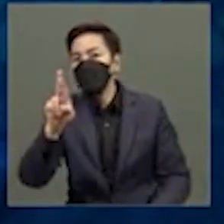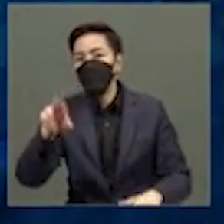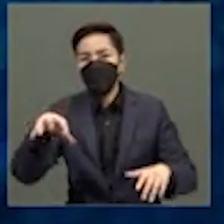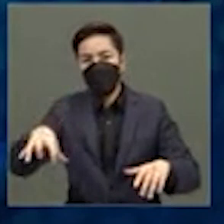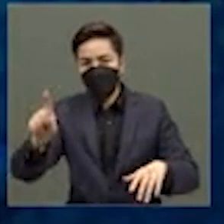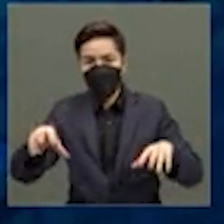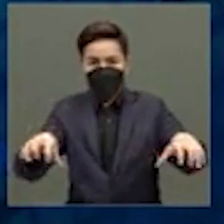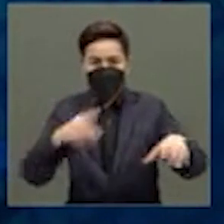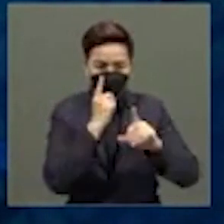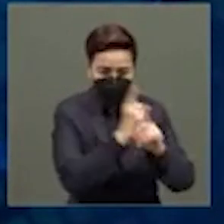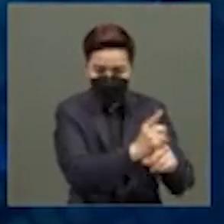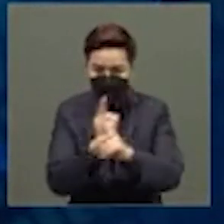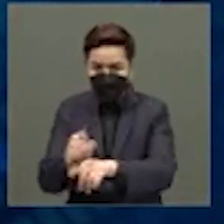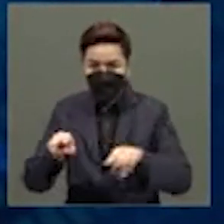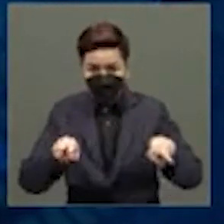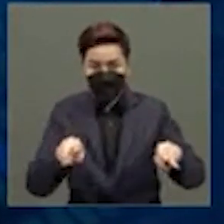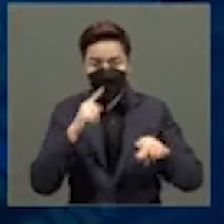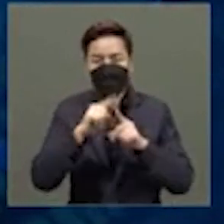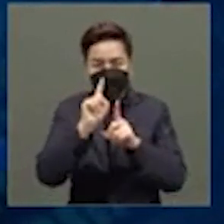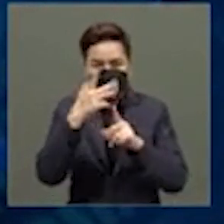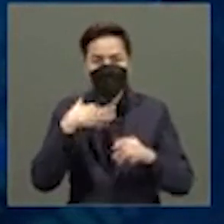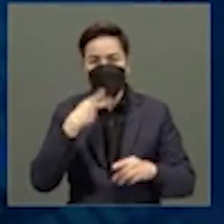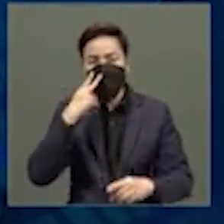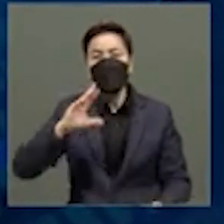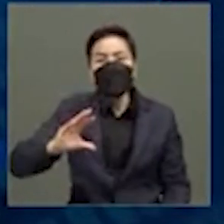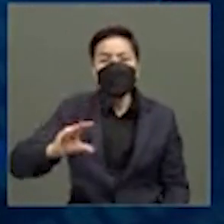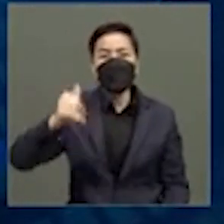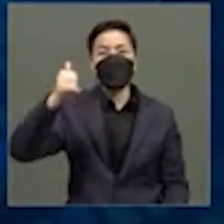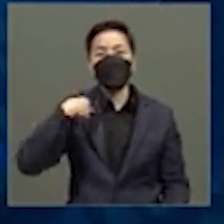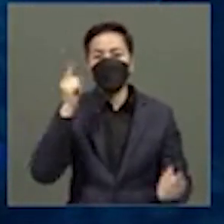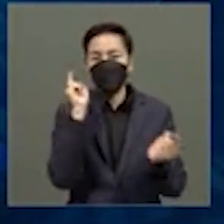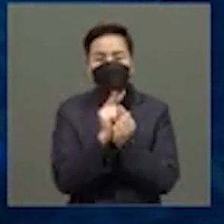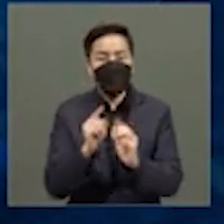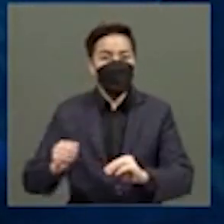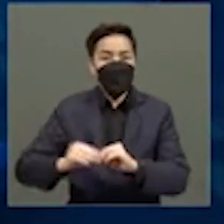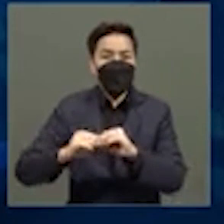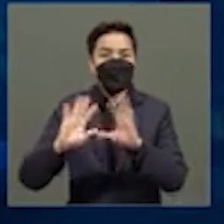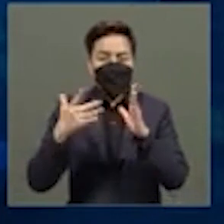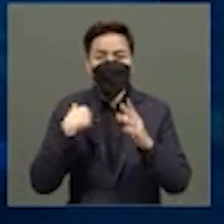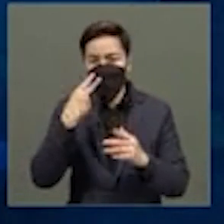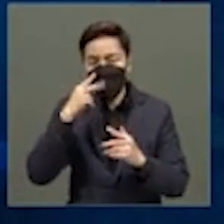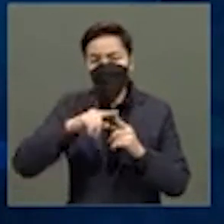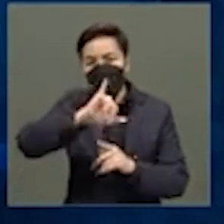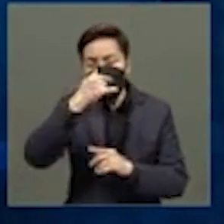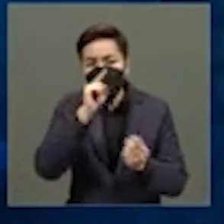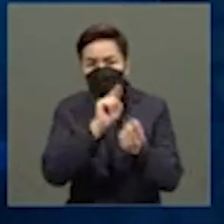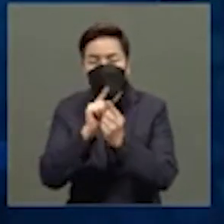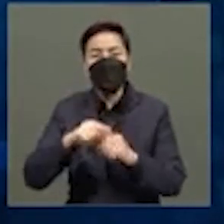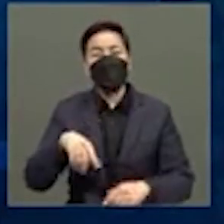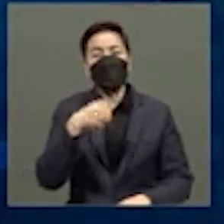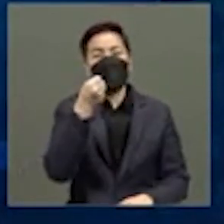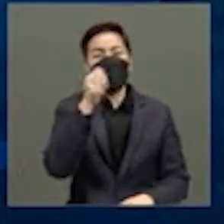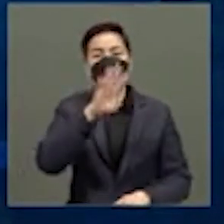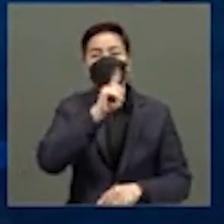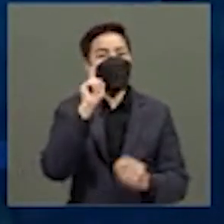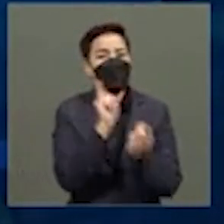ามก็มีหลายคลัสเตอร์นะคะที่สถานการณ์ดีขึ้นไม่พบรายงานผู้ติดเชื้อบางคลัสเตอร์ก็เกิน14วันแ